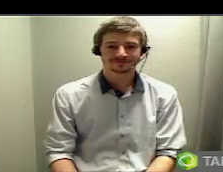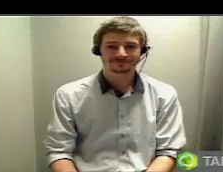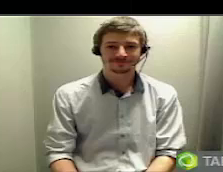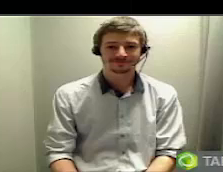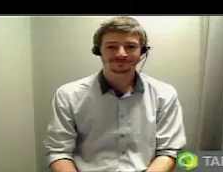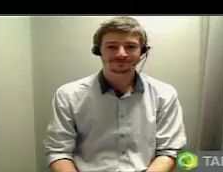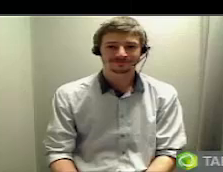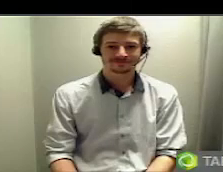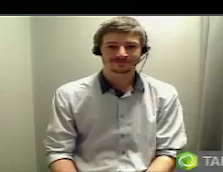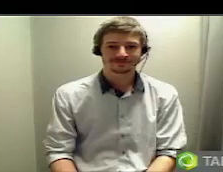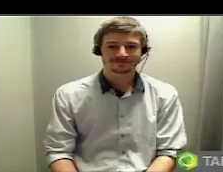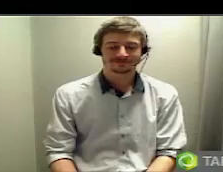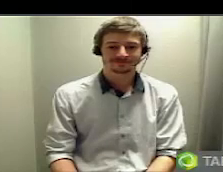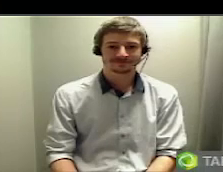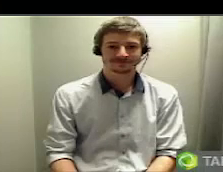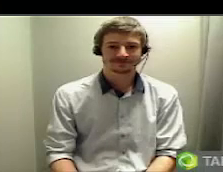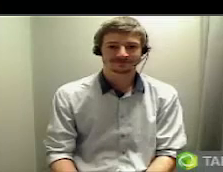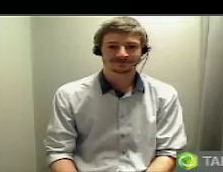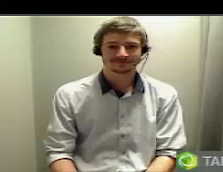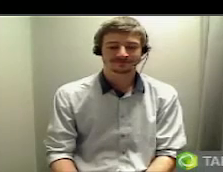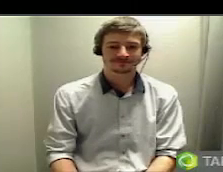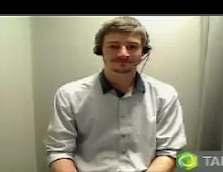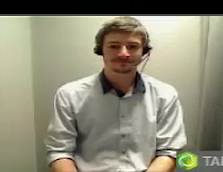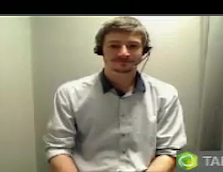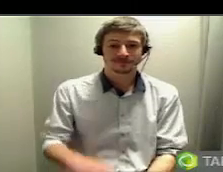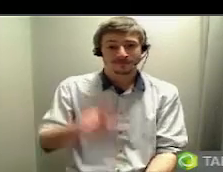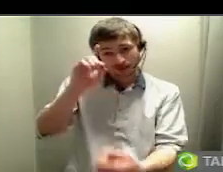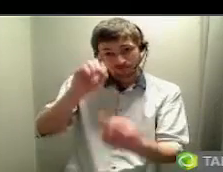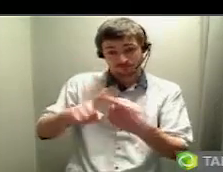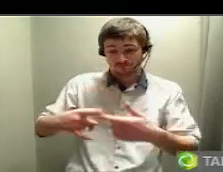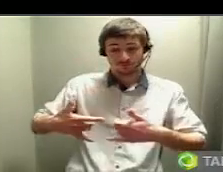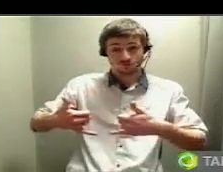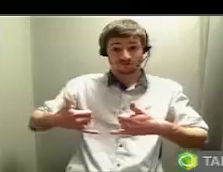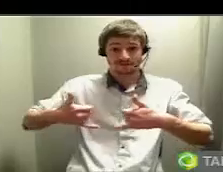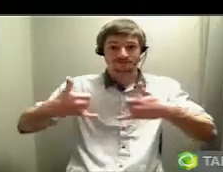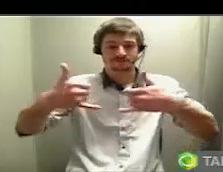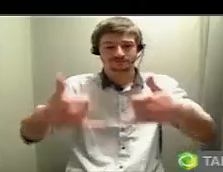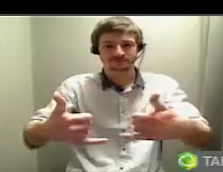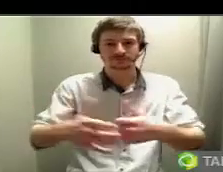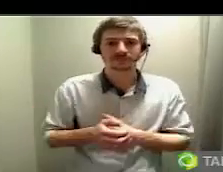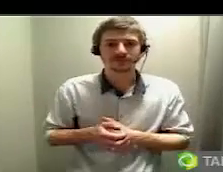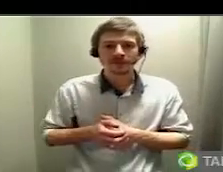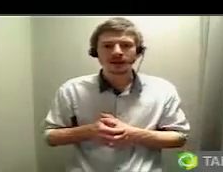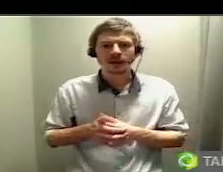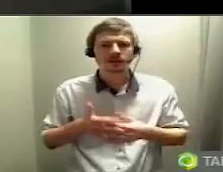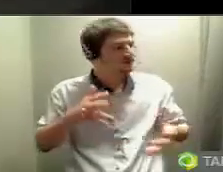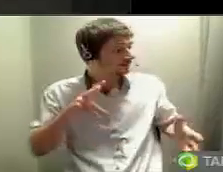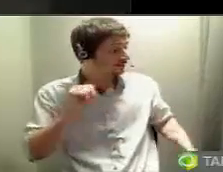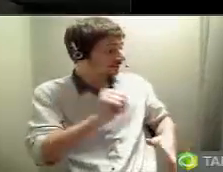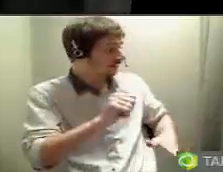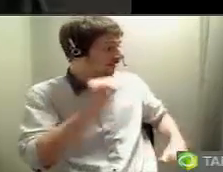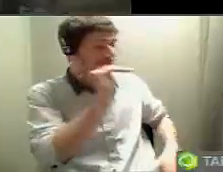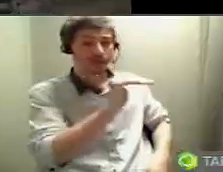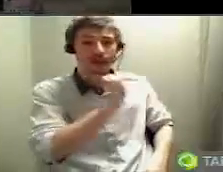Pour remettre ces trophées, on va donc demander... On va appeler donc Amou